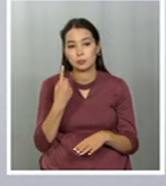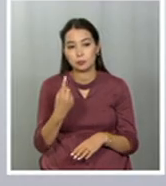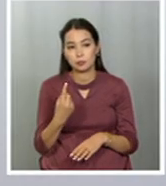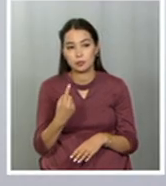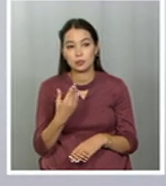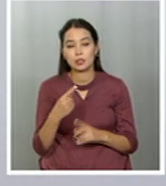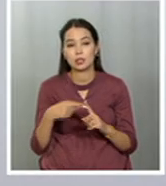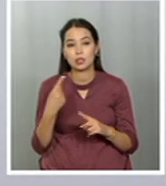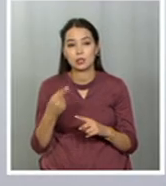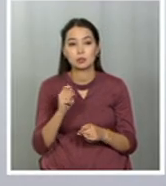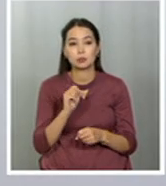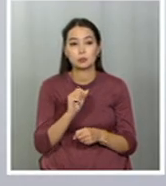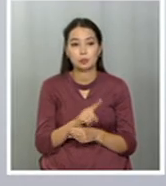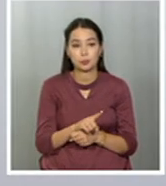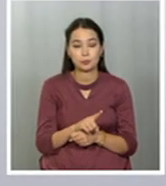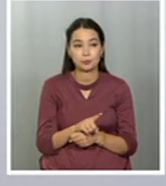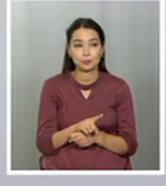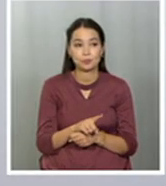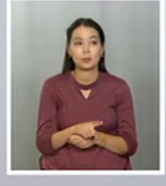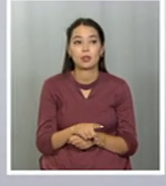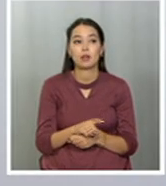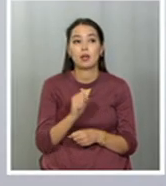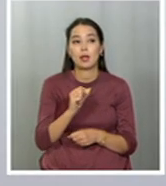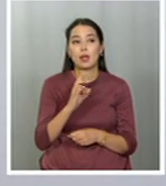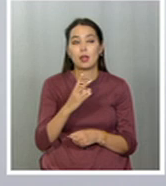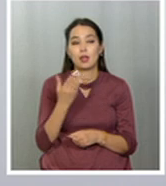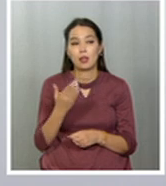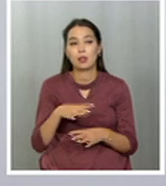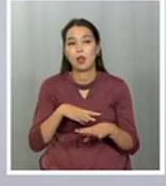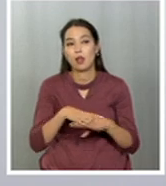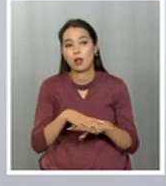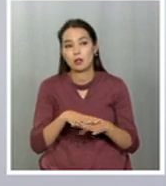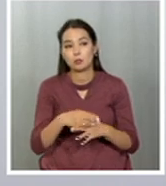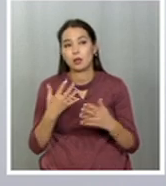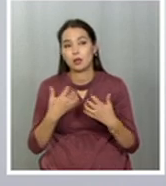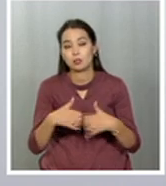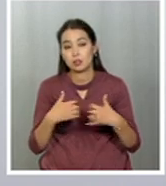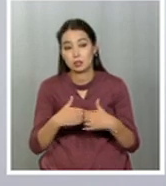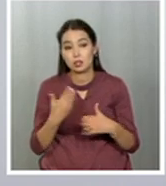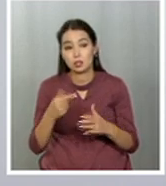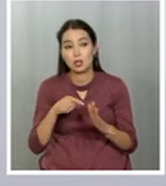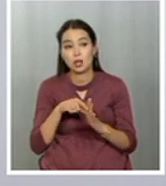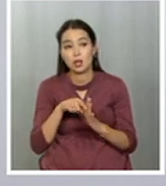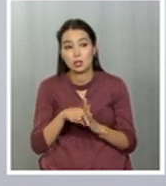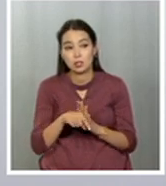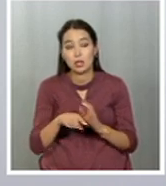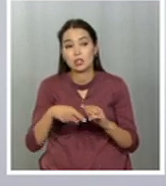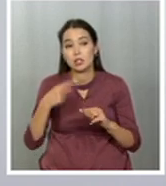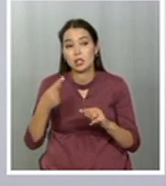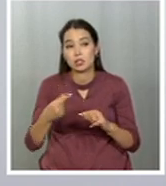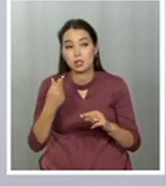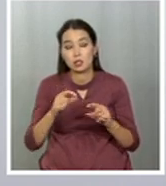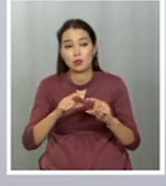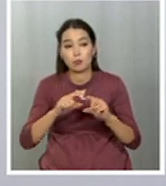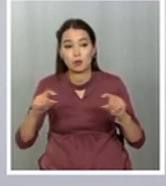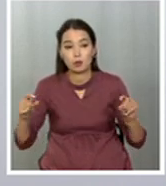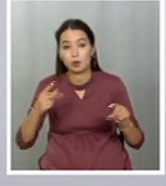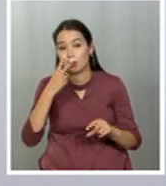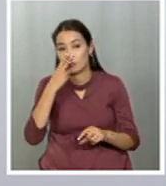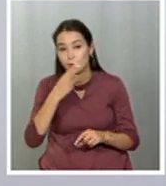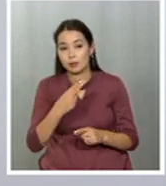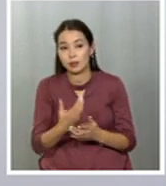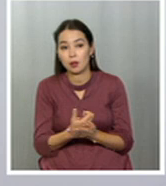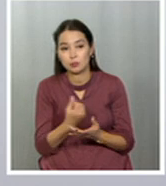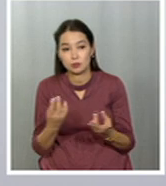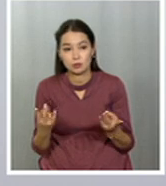Келесі тапсырма. АН арифметикалық прогрессиясындағы келесі қосындының мәнін табыңыз